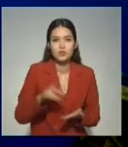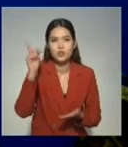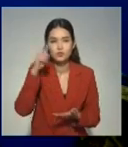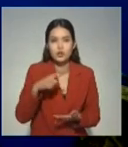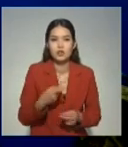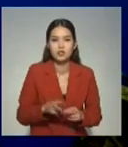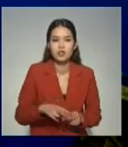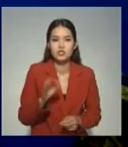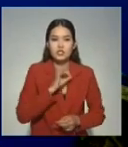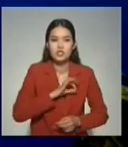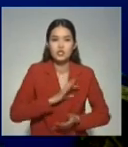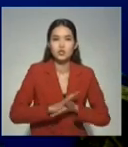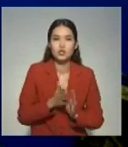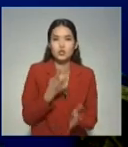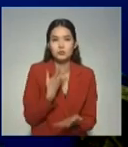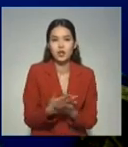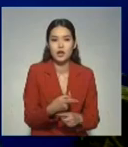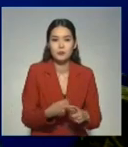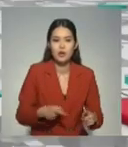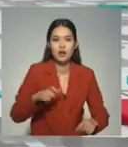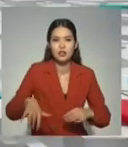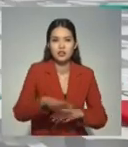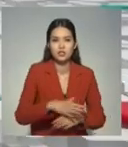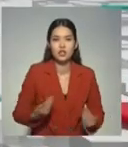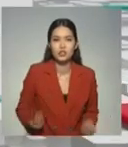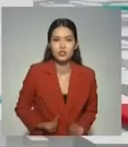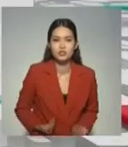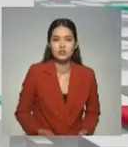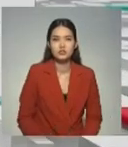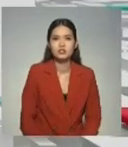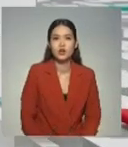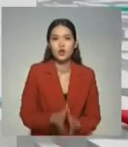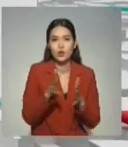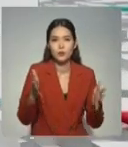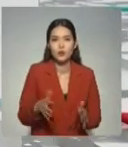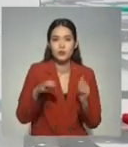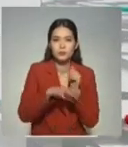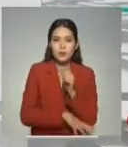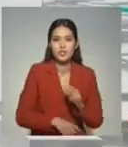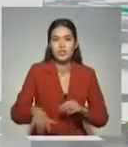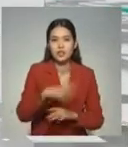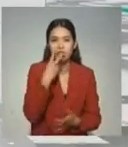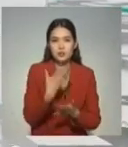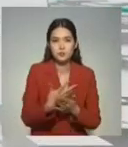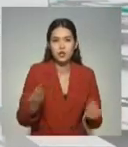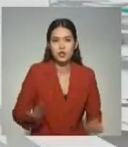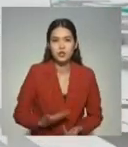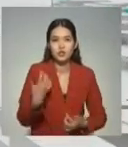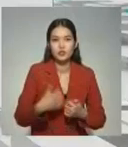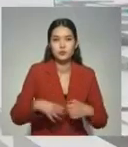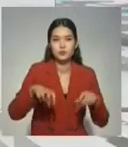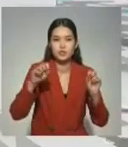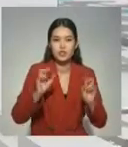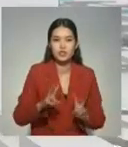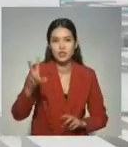этой ситуации находится примерно половина населения страны. Больше всего бедного населения по показателю прожиточного